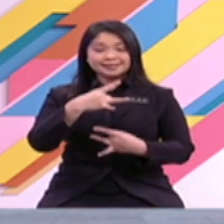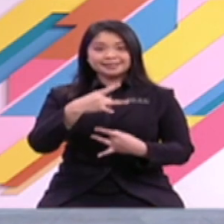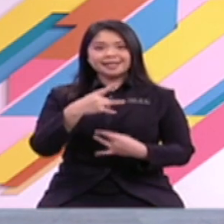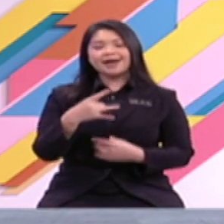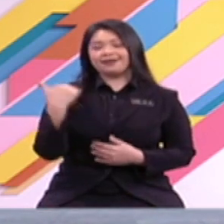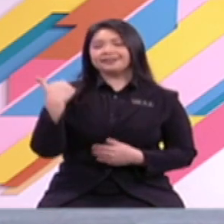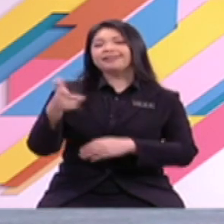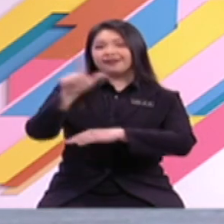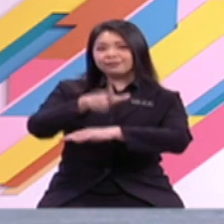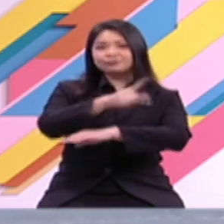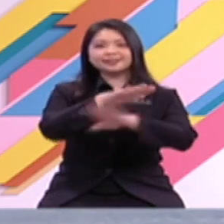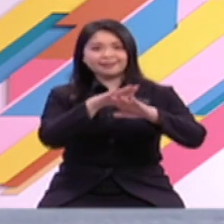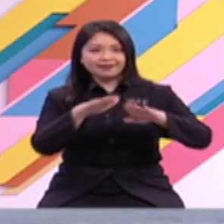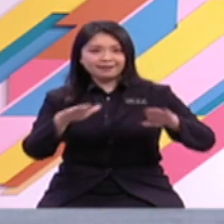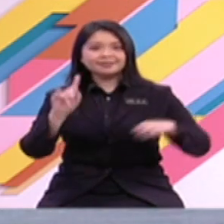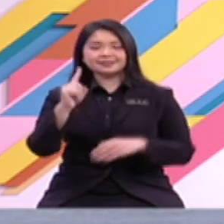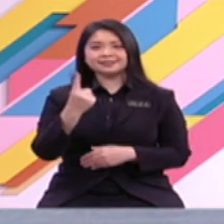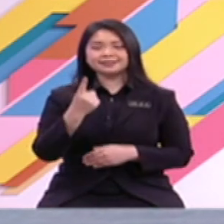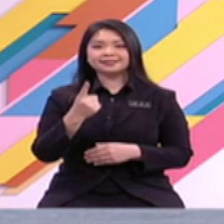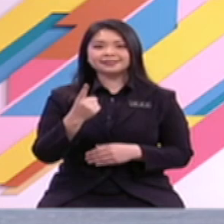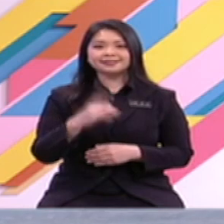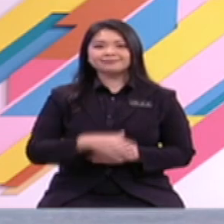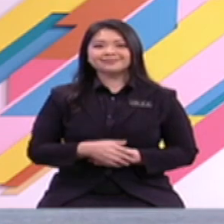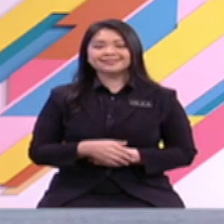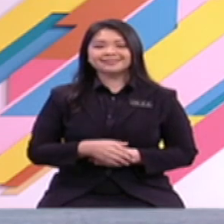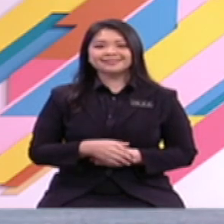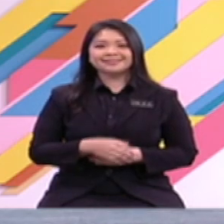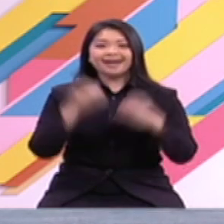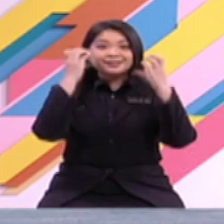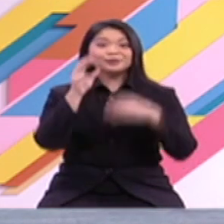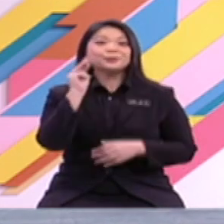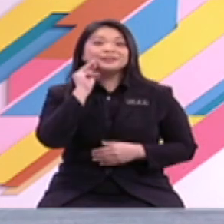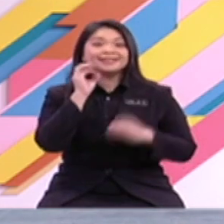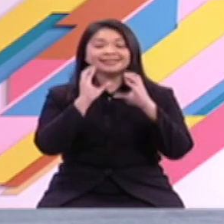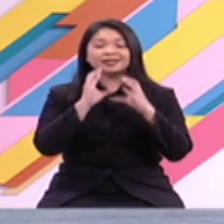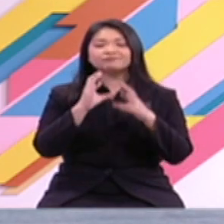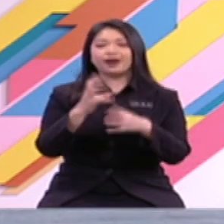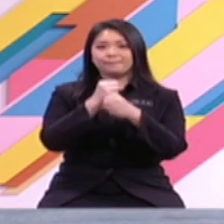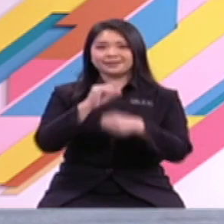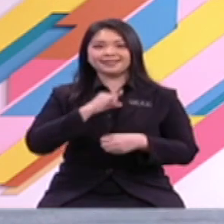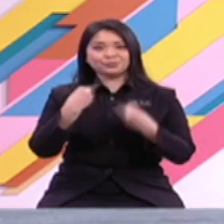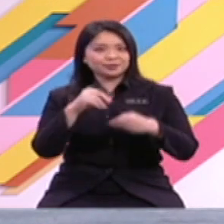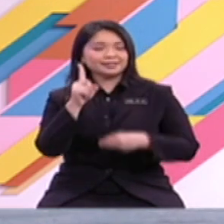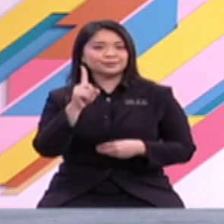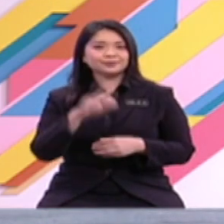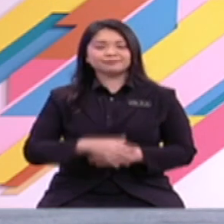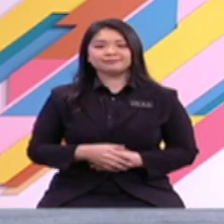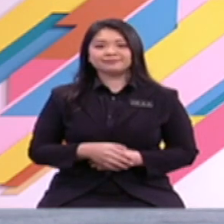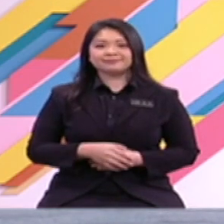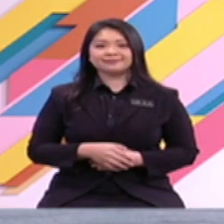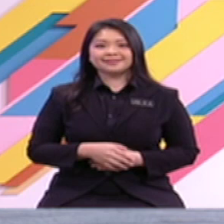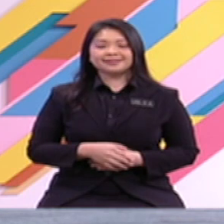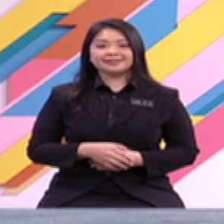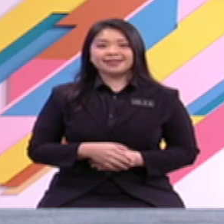laut Tenang saja dicapai c21b rapuh harganya Si Kumis sub hasilnya saya juga